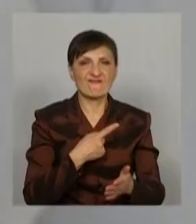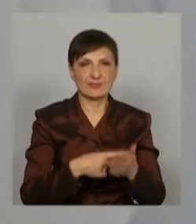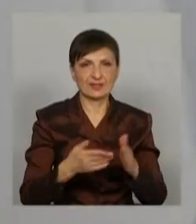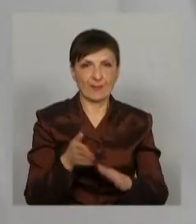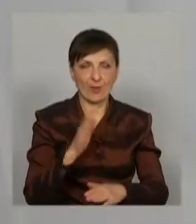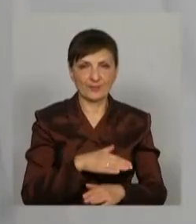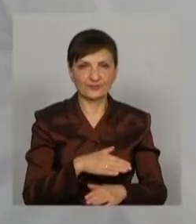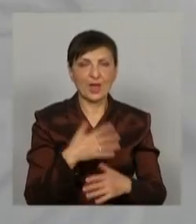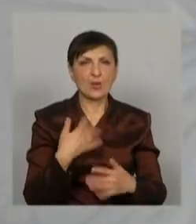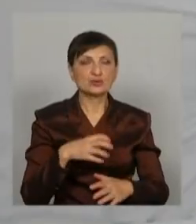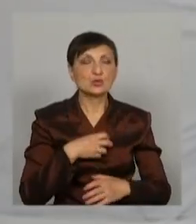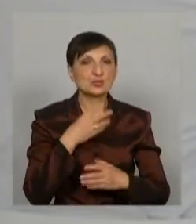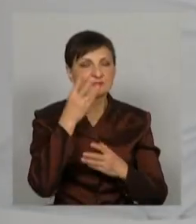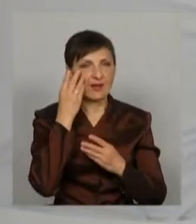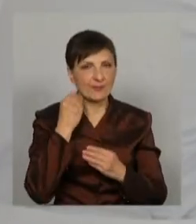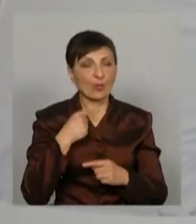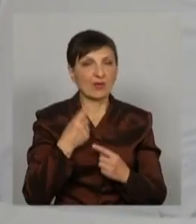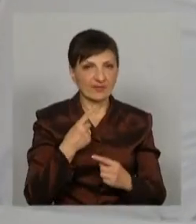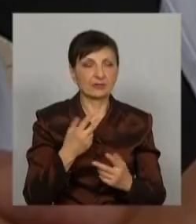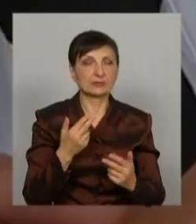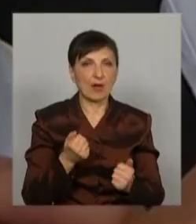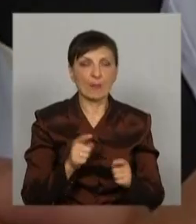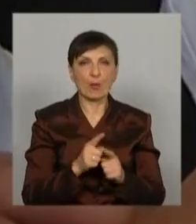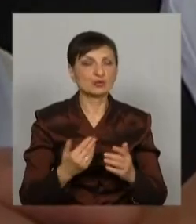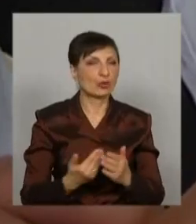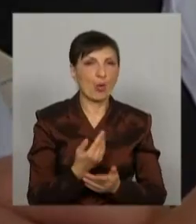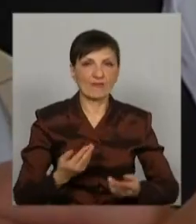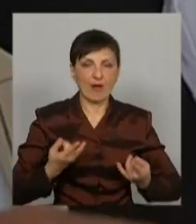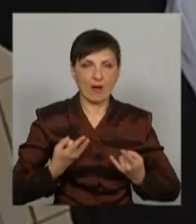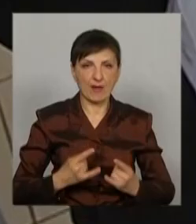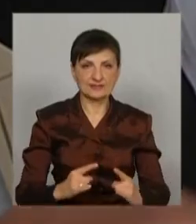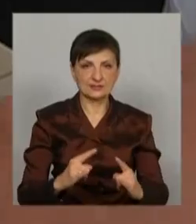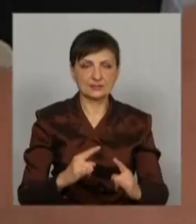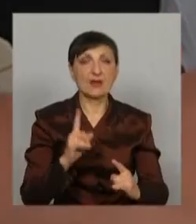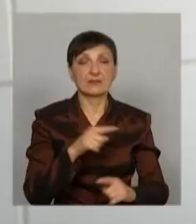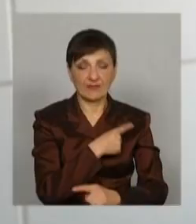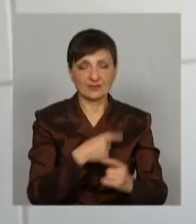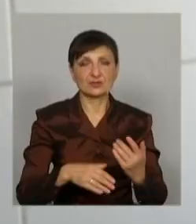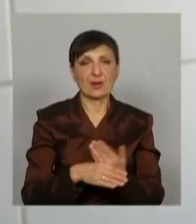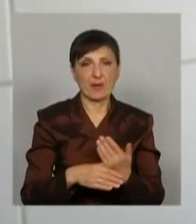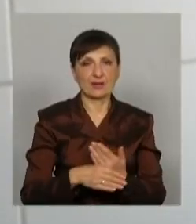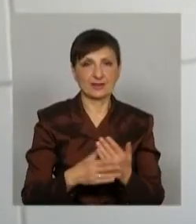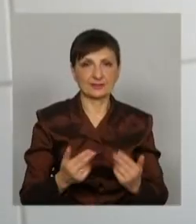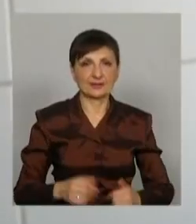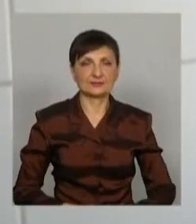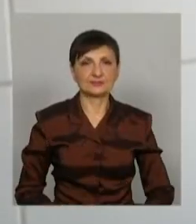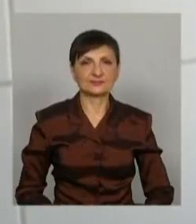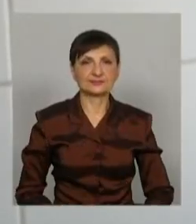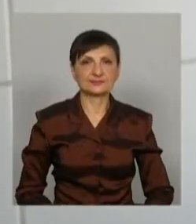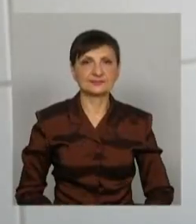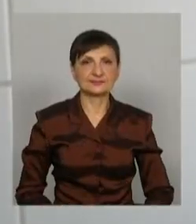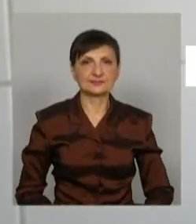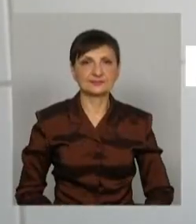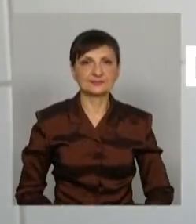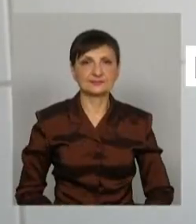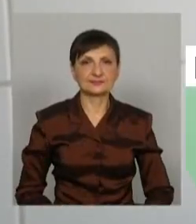отойдя от того ужаса мужчина говорит он будто заново родился не без помощи медиков а ярости и держи нужен стенджер